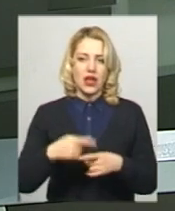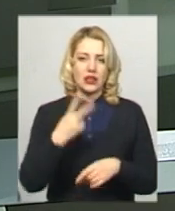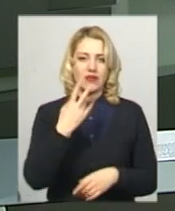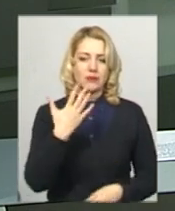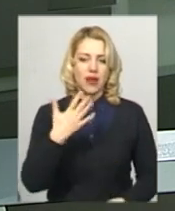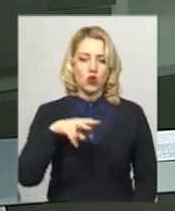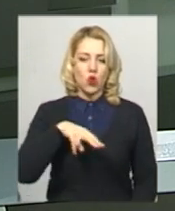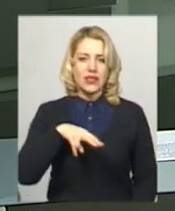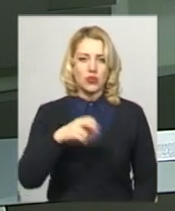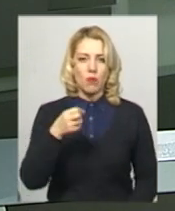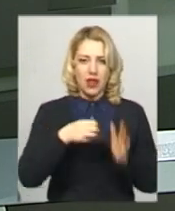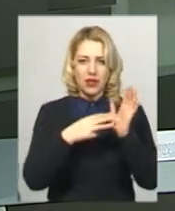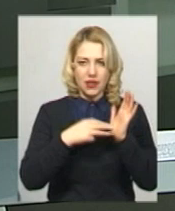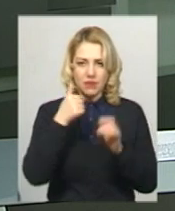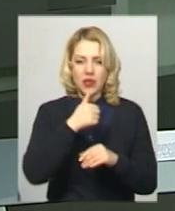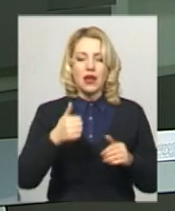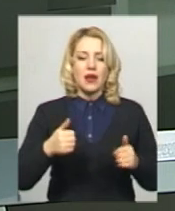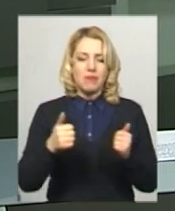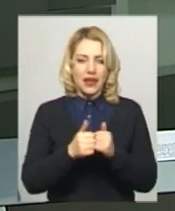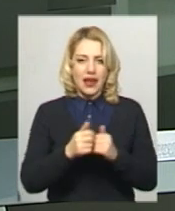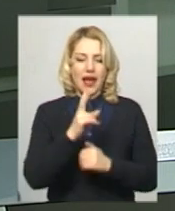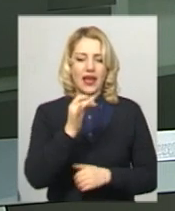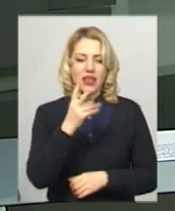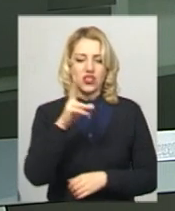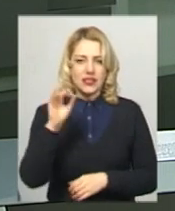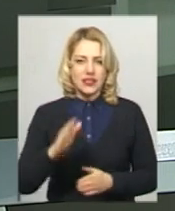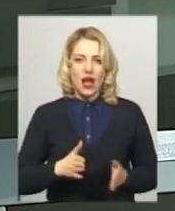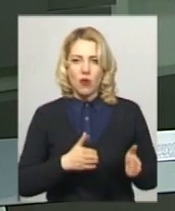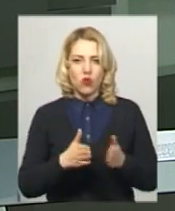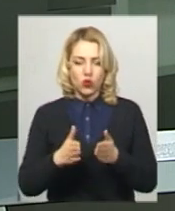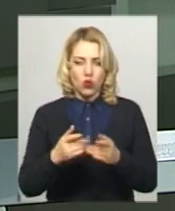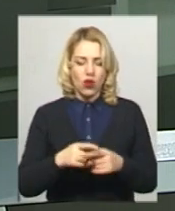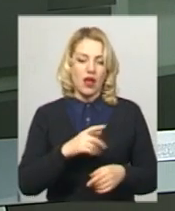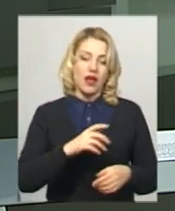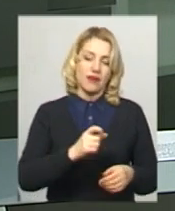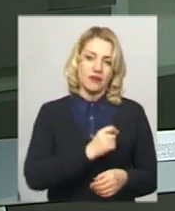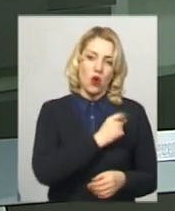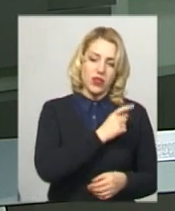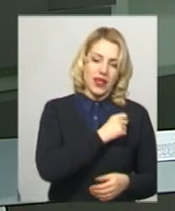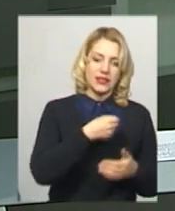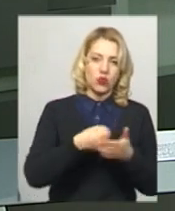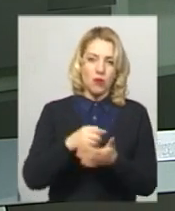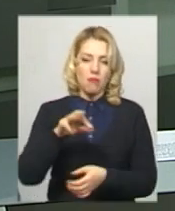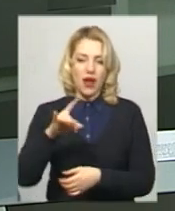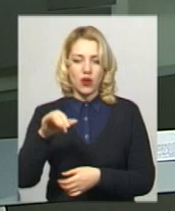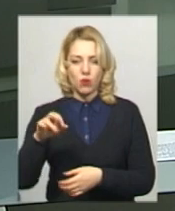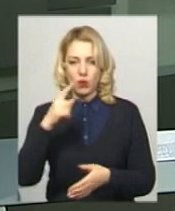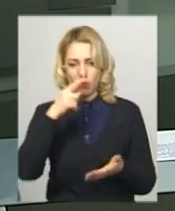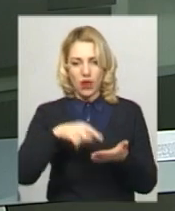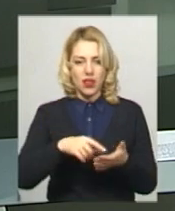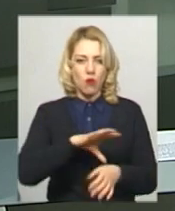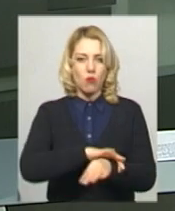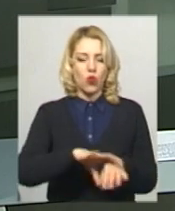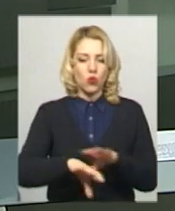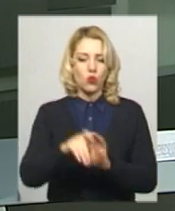листопада біля Керченської протоки. Судно йшли з Одеси в Маріуполь. У полон потрапили 24 українські моряки. Їм